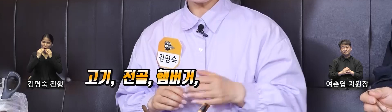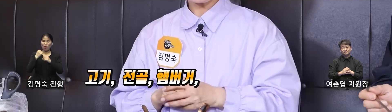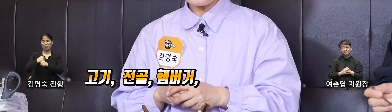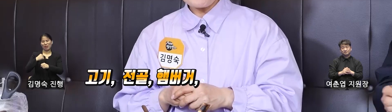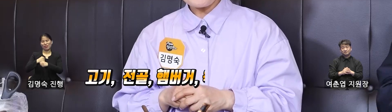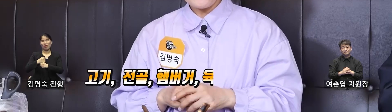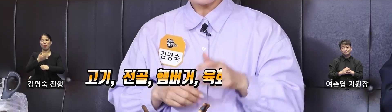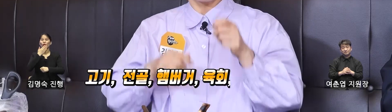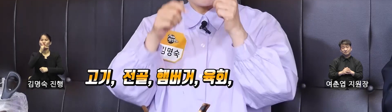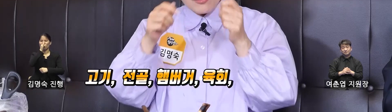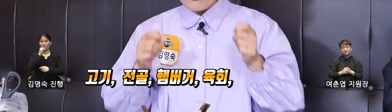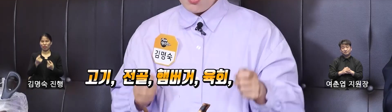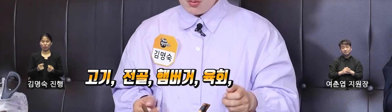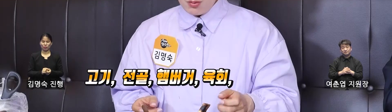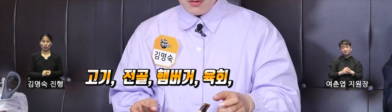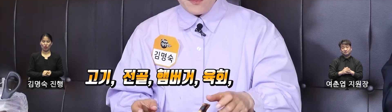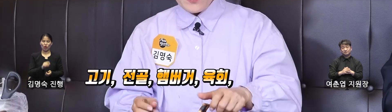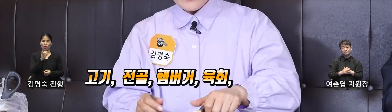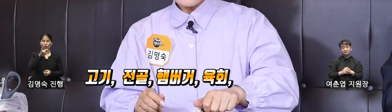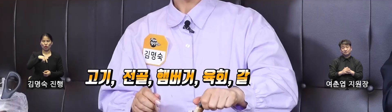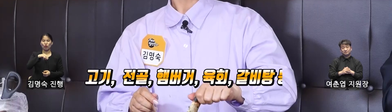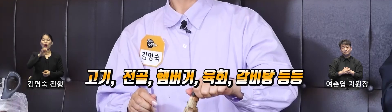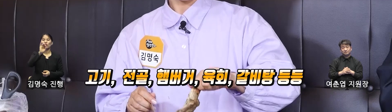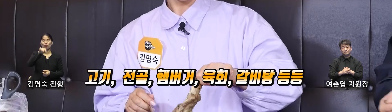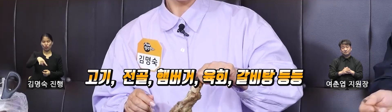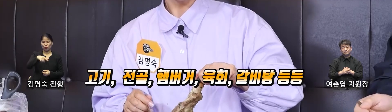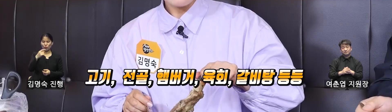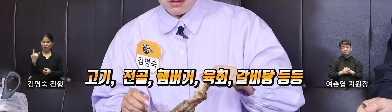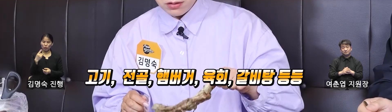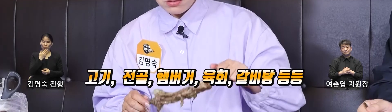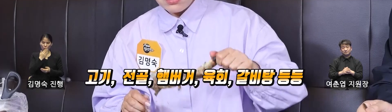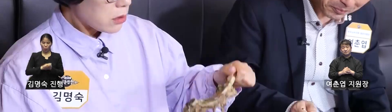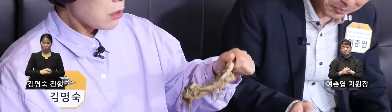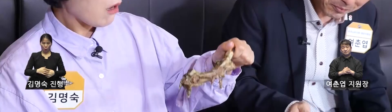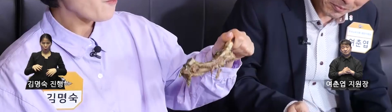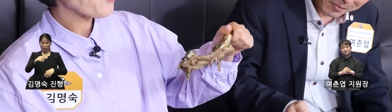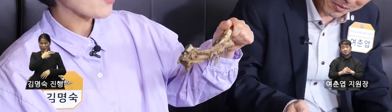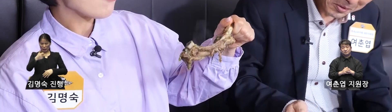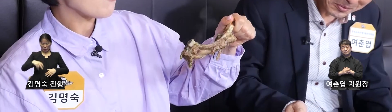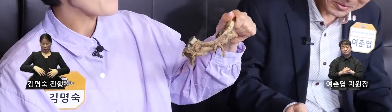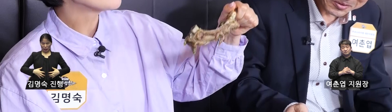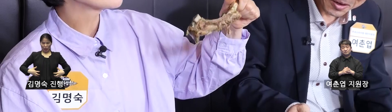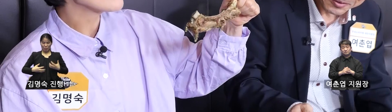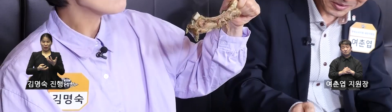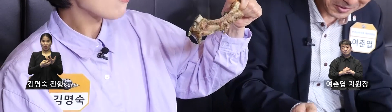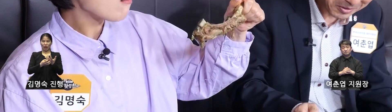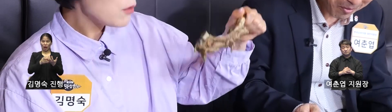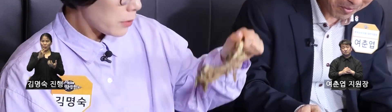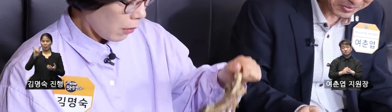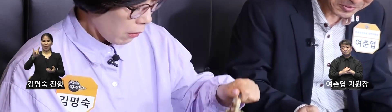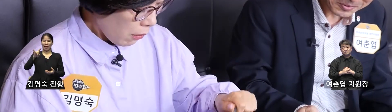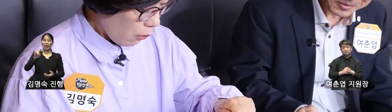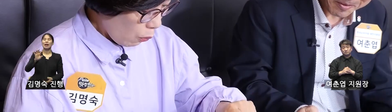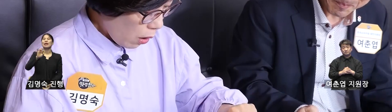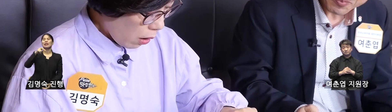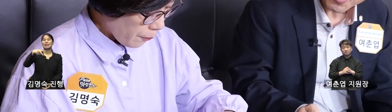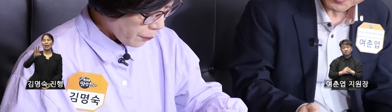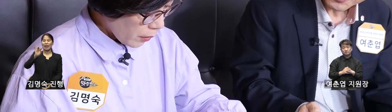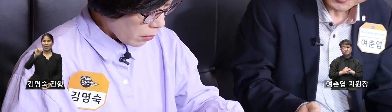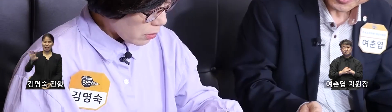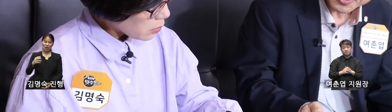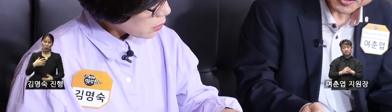먹을 수도 있죠. 육개도 먹고 이 왕갈비탕 특히나 네 매생이 왕갈비탕